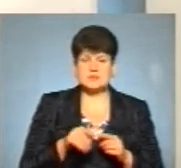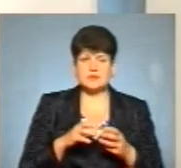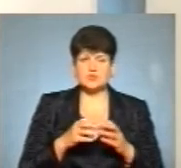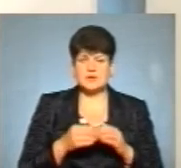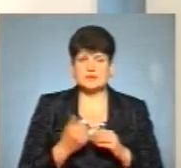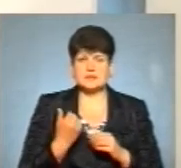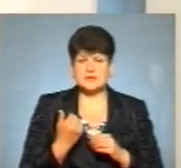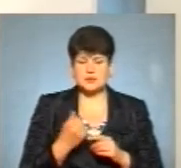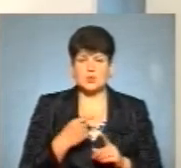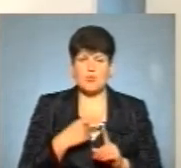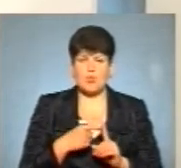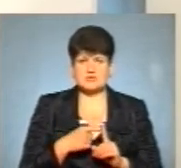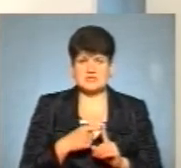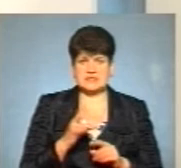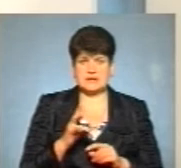їхньої